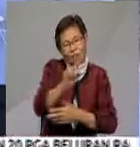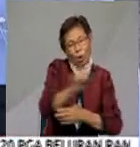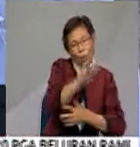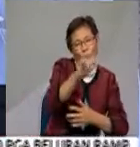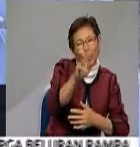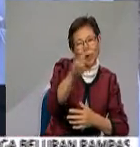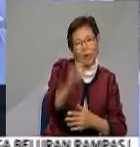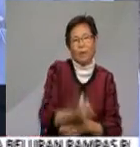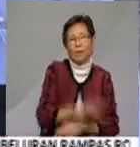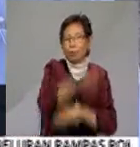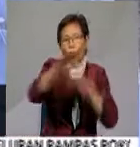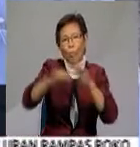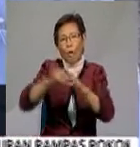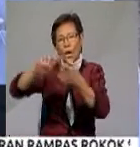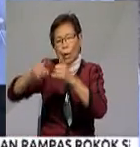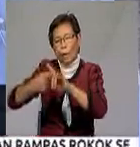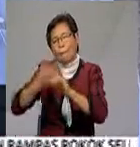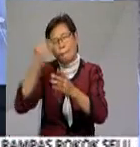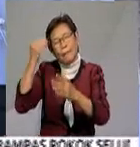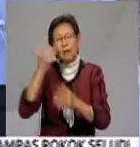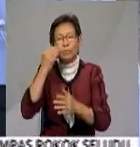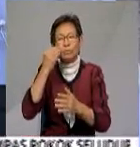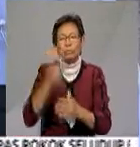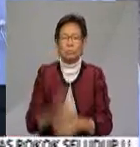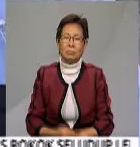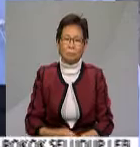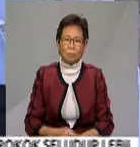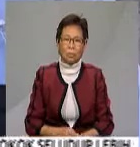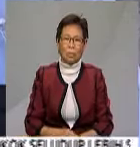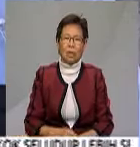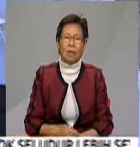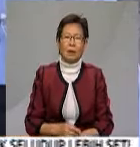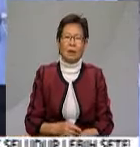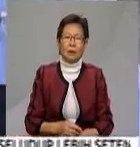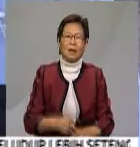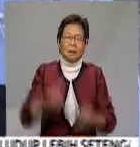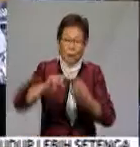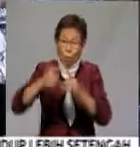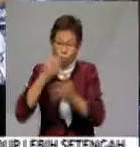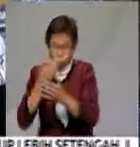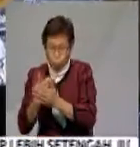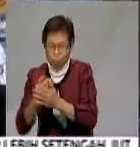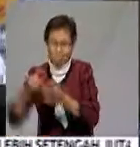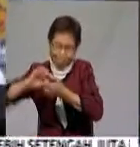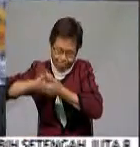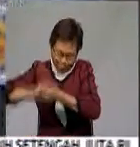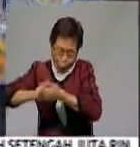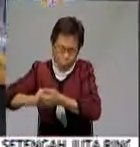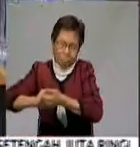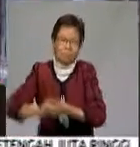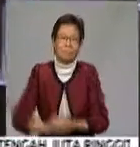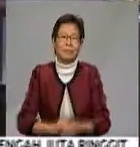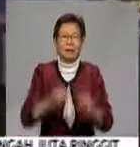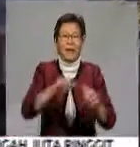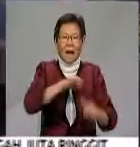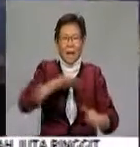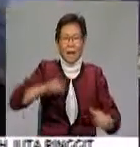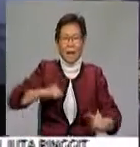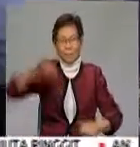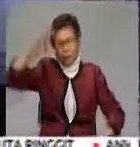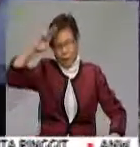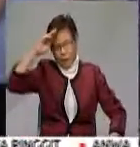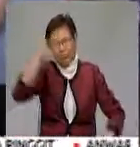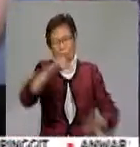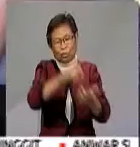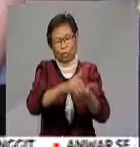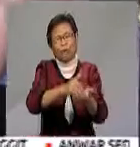Melayu, semua Melayu je." Dia kawan dia baik. Saya cakap, "Kawan, daripada you baik, you kawan dengan dia." Ahli pasukan pengakap dan kelab doktor